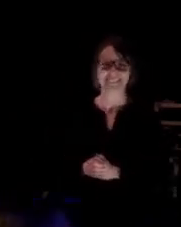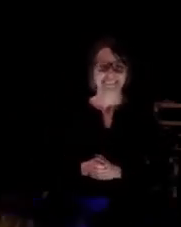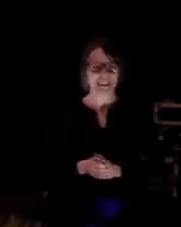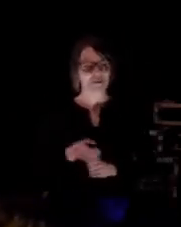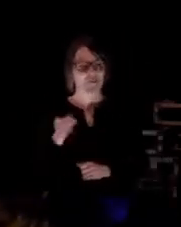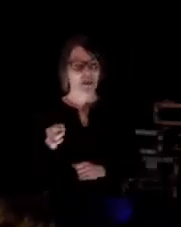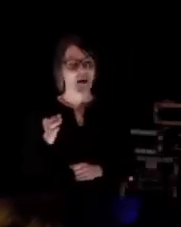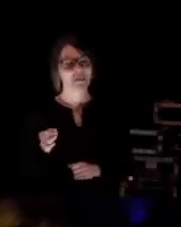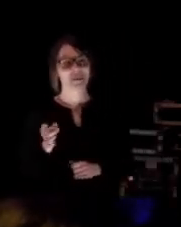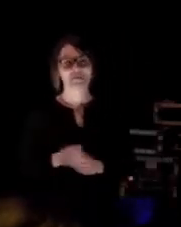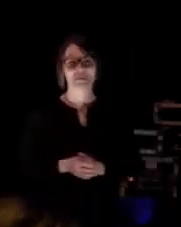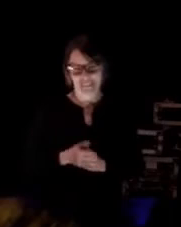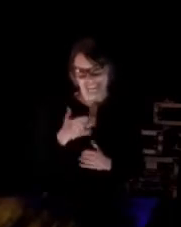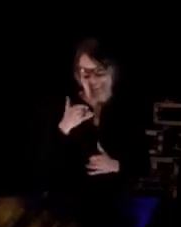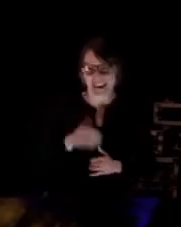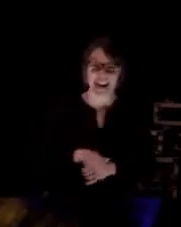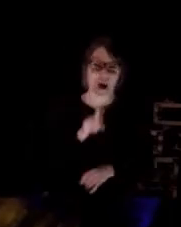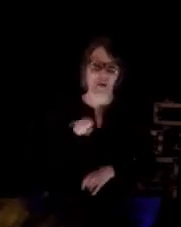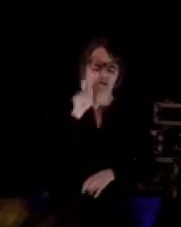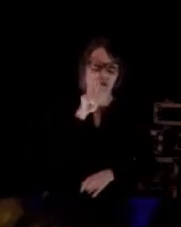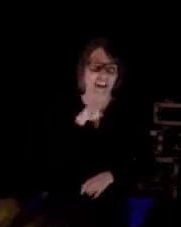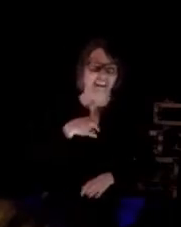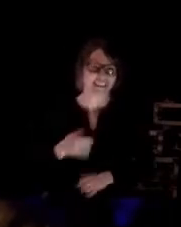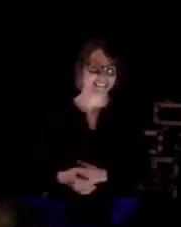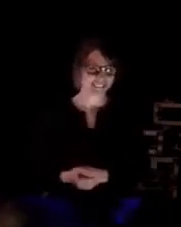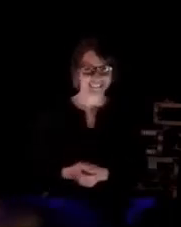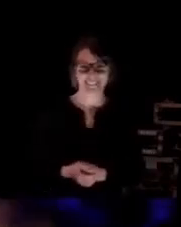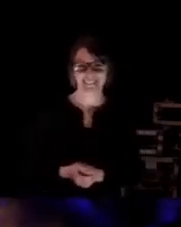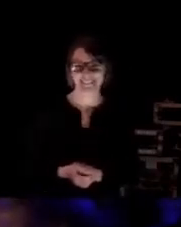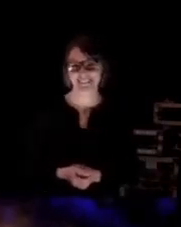Som... jeg var tullet.